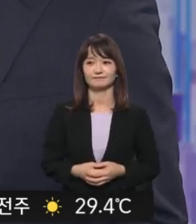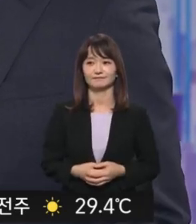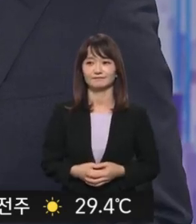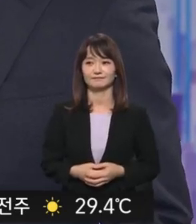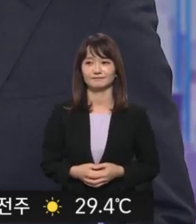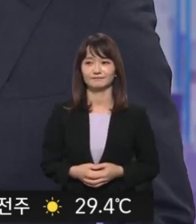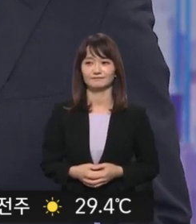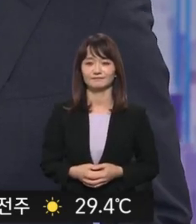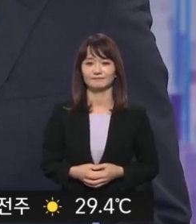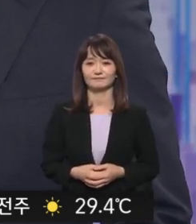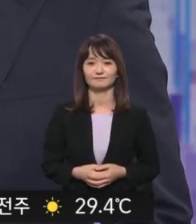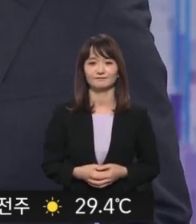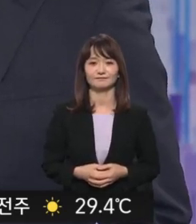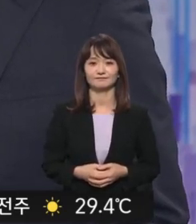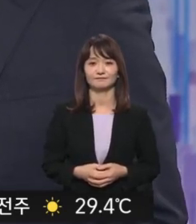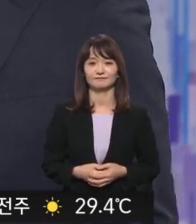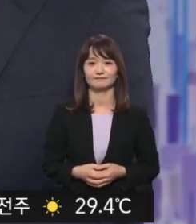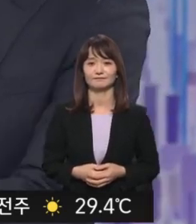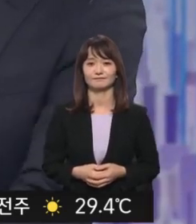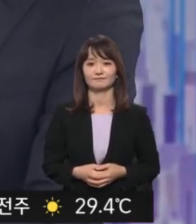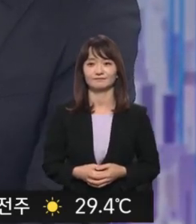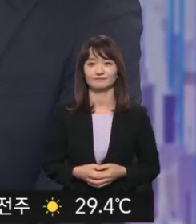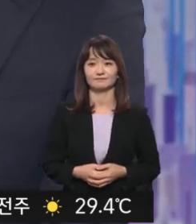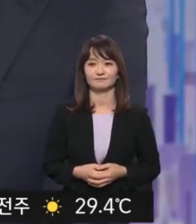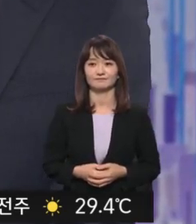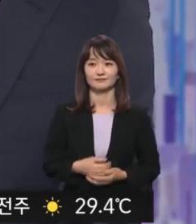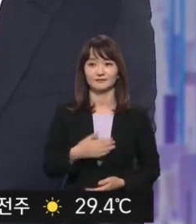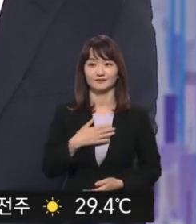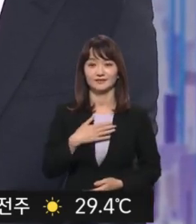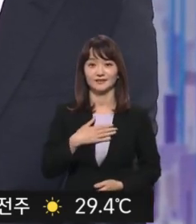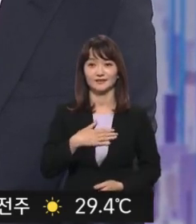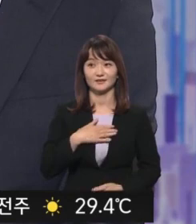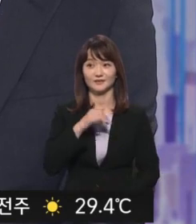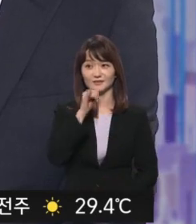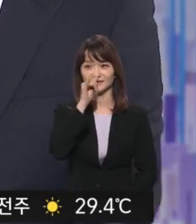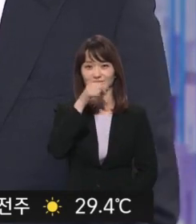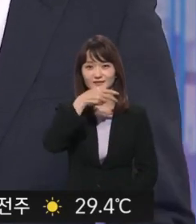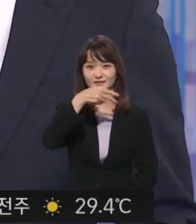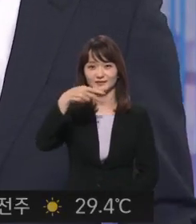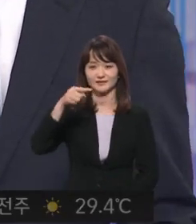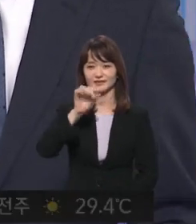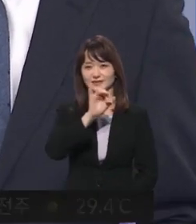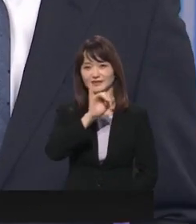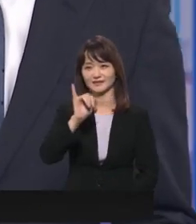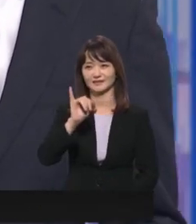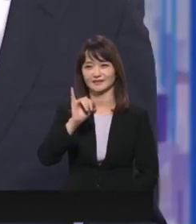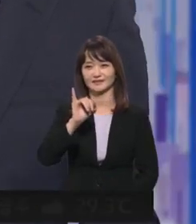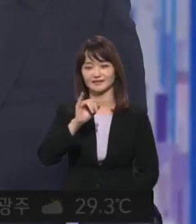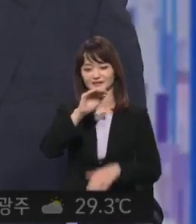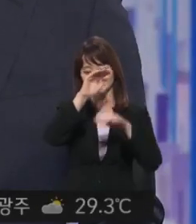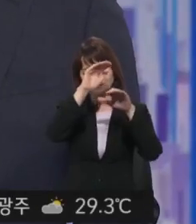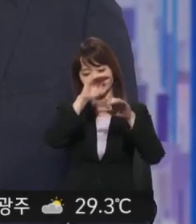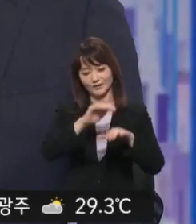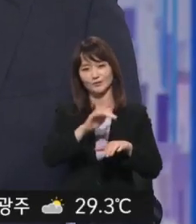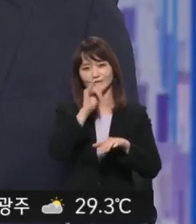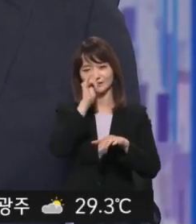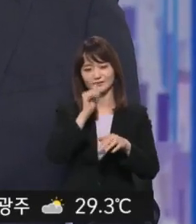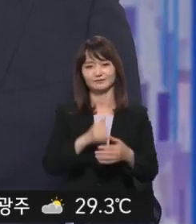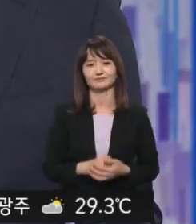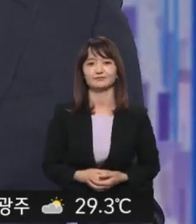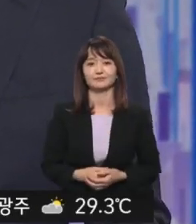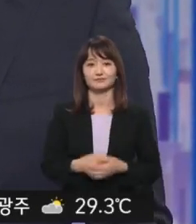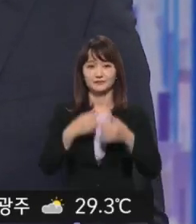4 유명했던 난 가끔 눈물을 흘린다 는 셈이군요 9 으로 전사 2세대 다 보니까 자 어쨌든 뭐